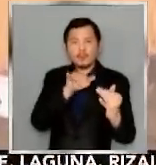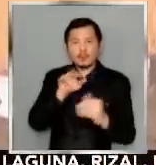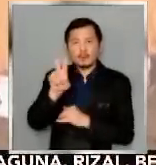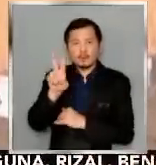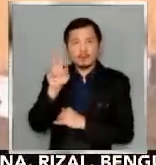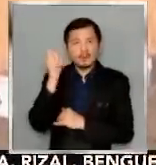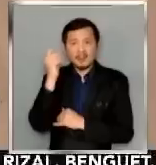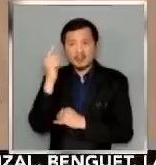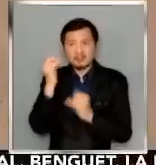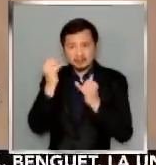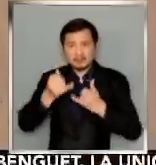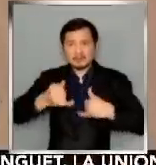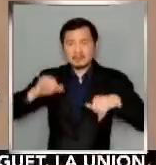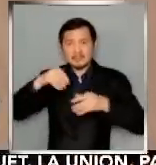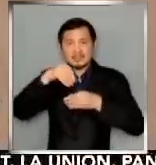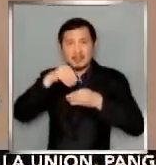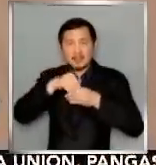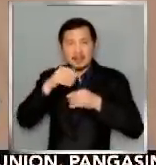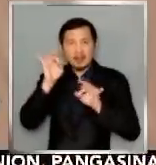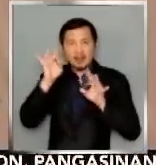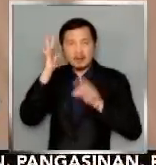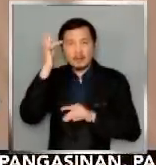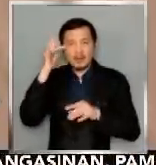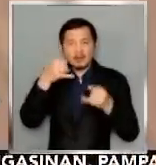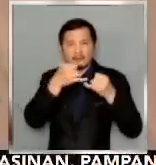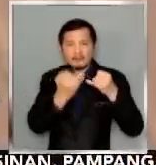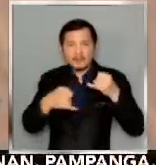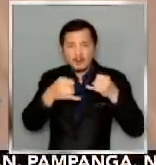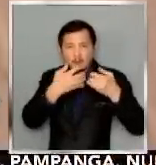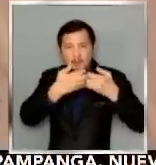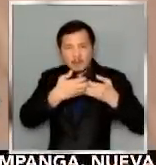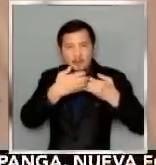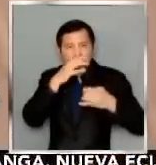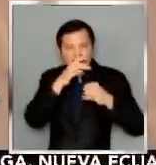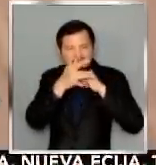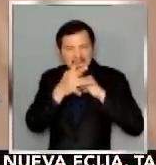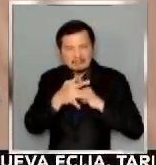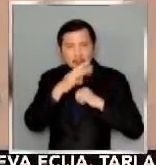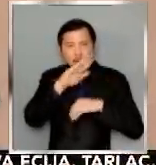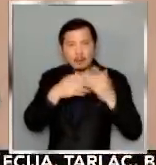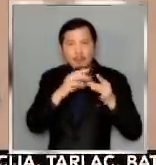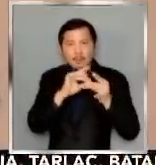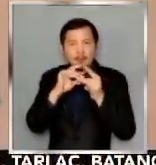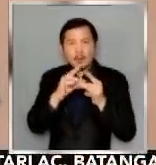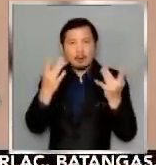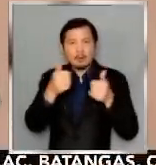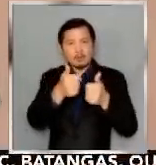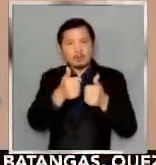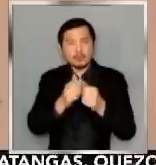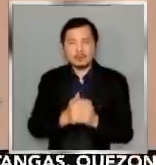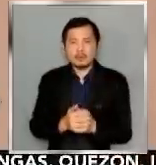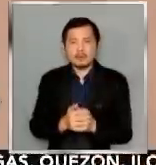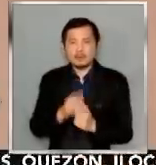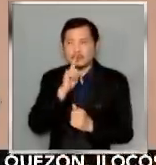pang sumabog lalo't intact pa ang fuse, body at pin. Nanawagan ang mga otoridad na agad ipagbigay alam sa kanila sakaling makakita